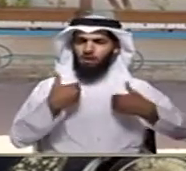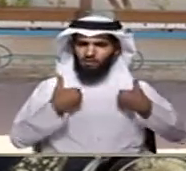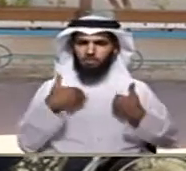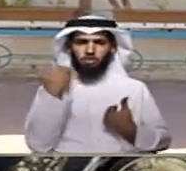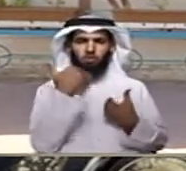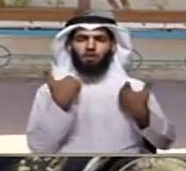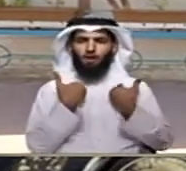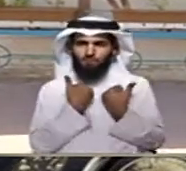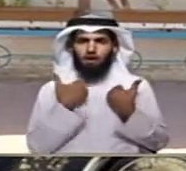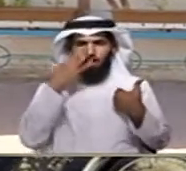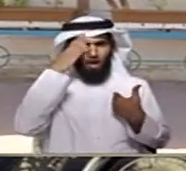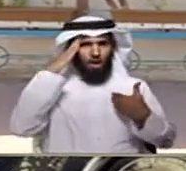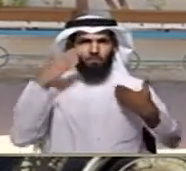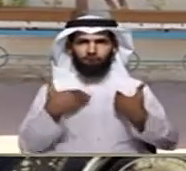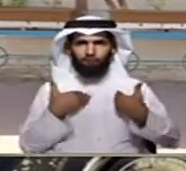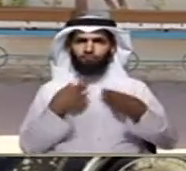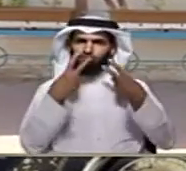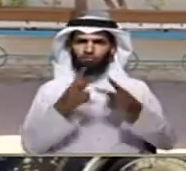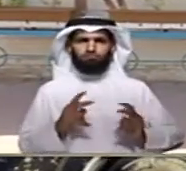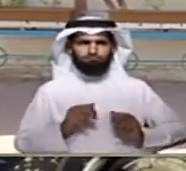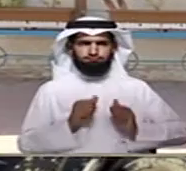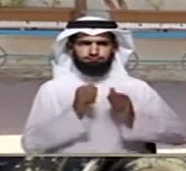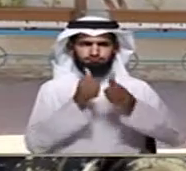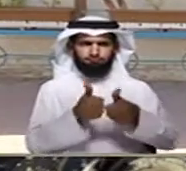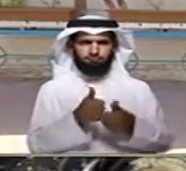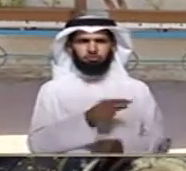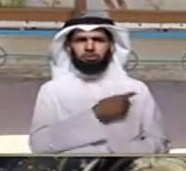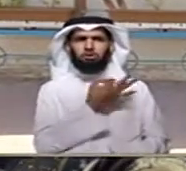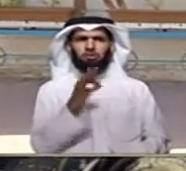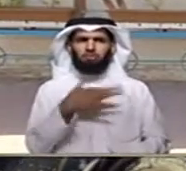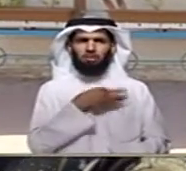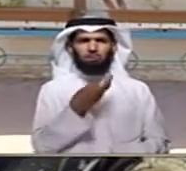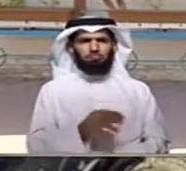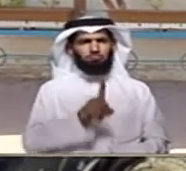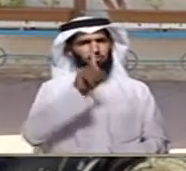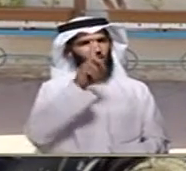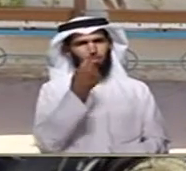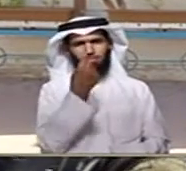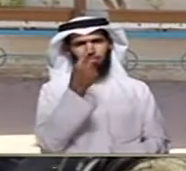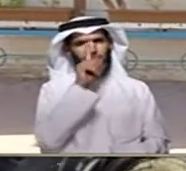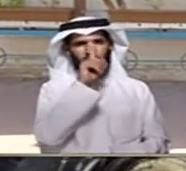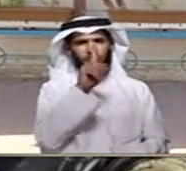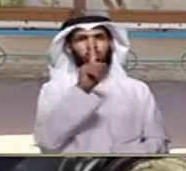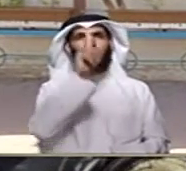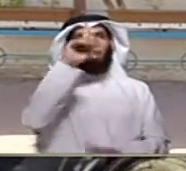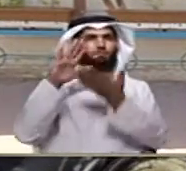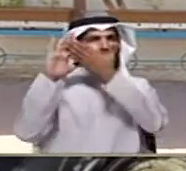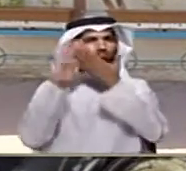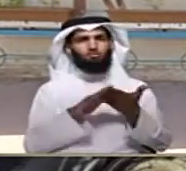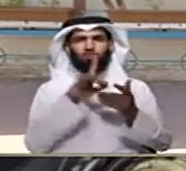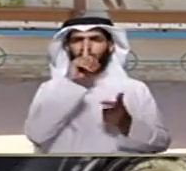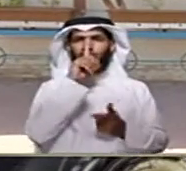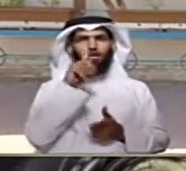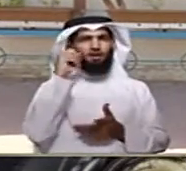في هذا العام. الحمد لله كل الأمور طيبة إلا شغلة واحدة إن شاء الله بإذن الله رب العالمين إن شاء الله بفكنا